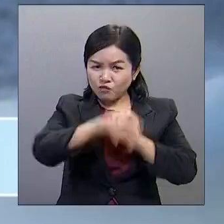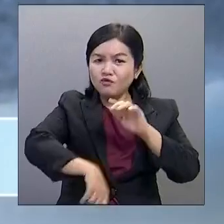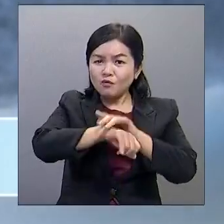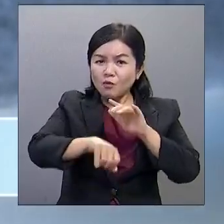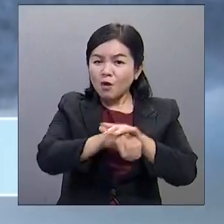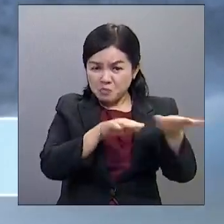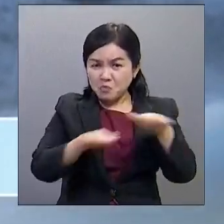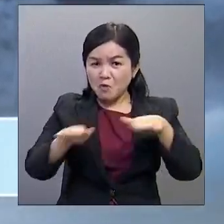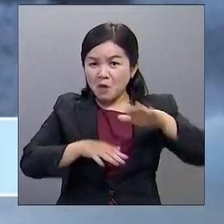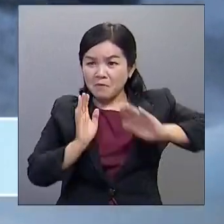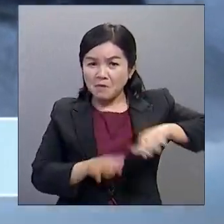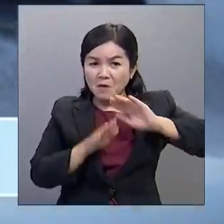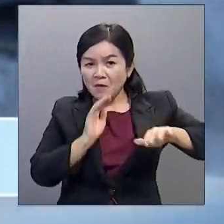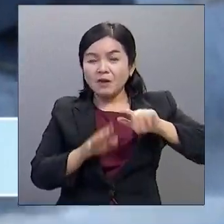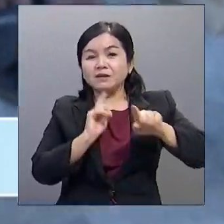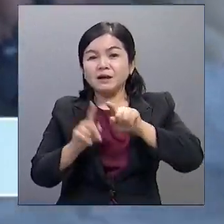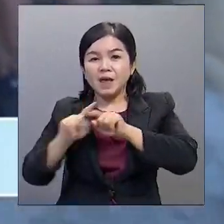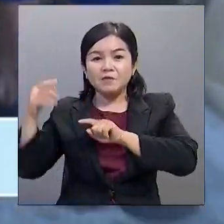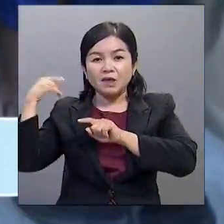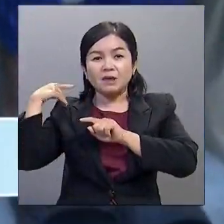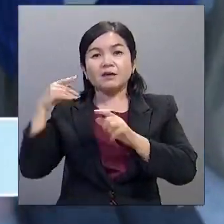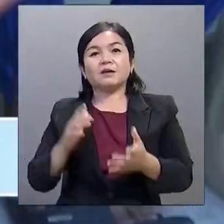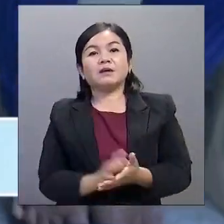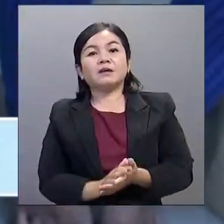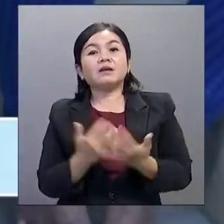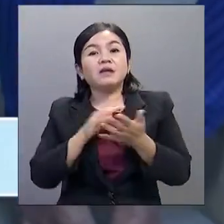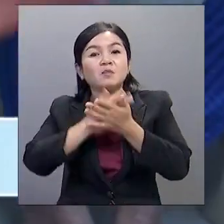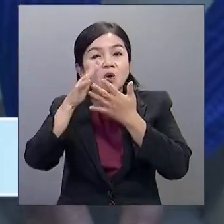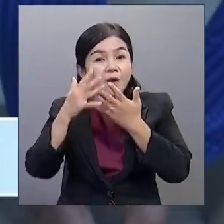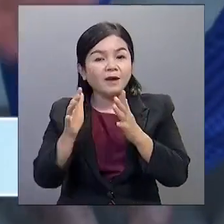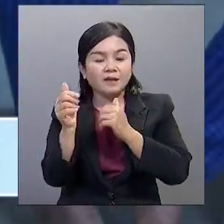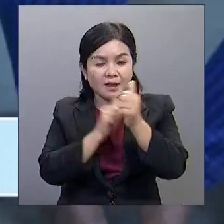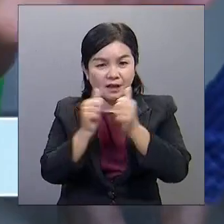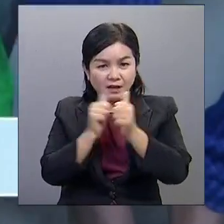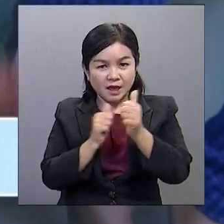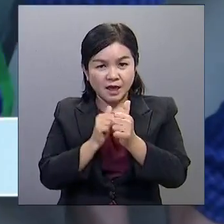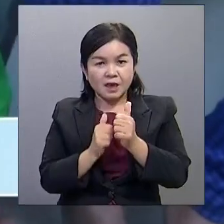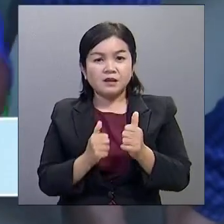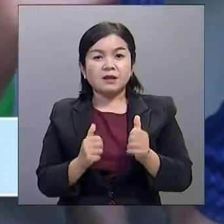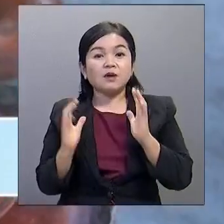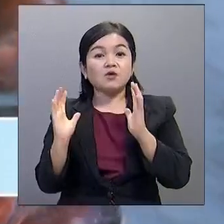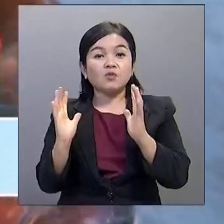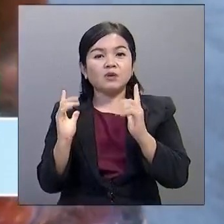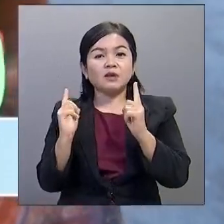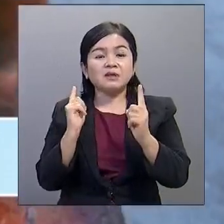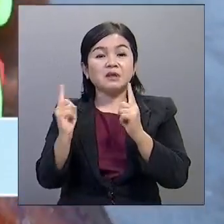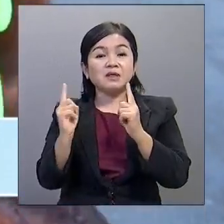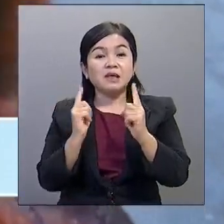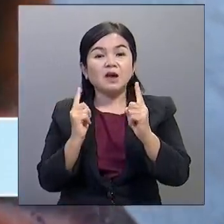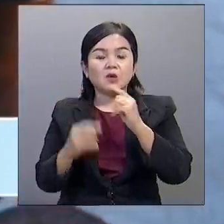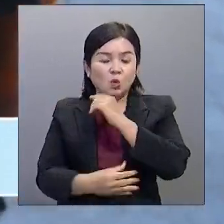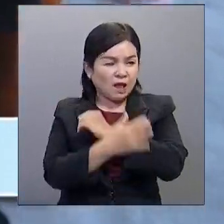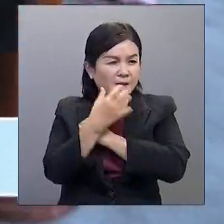องเขามีแบบว่าเครื่องเป่ามาเองด้วยส่วนตัวนะคะจบเกมทั้ง2ทีมมีโอกาสกันเ